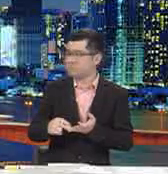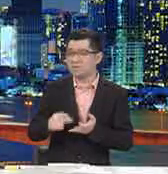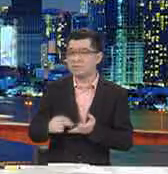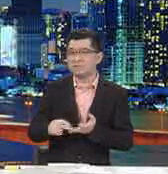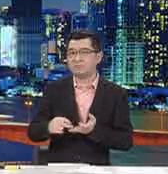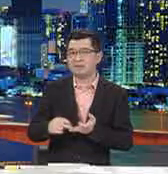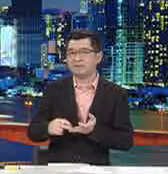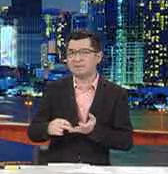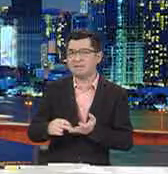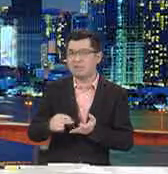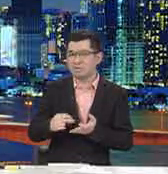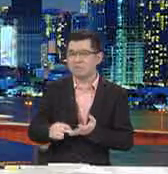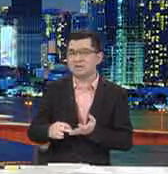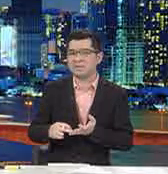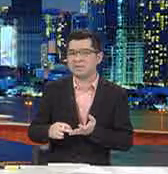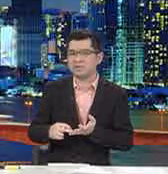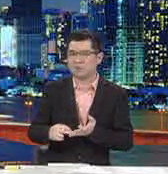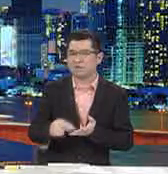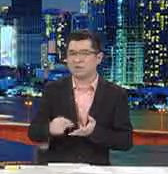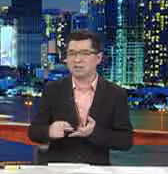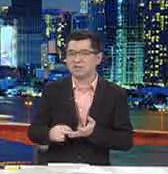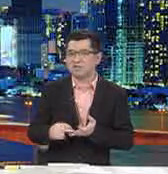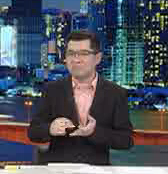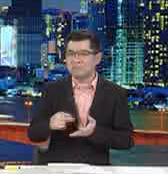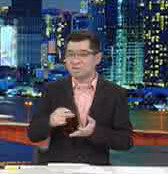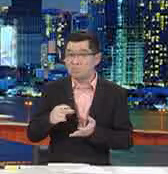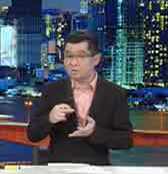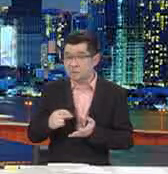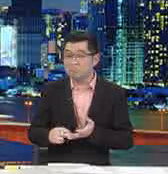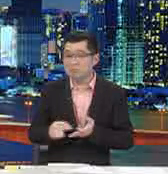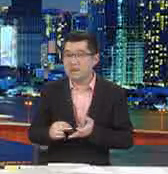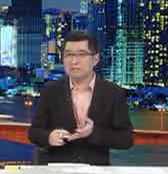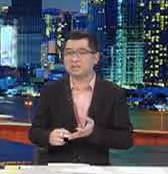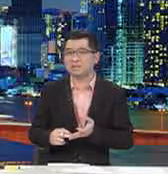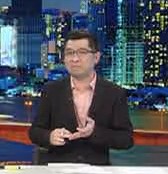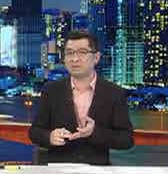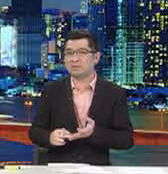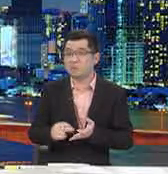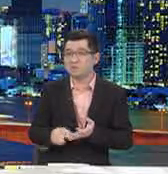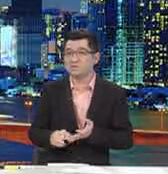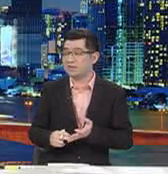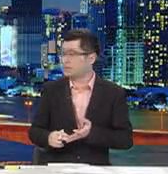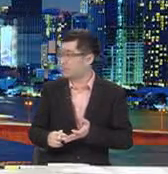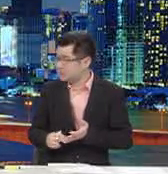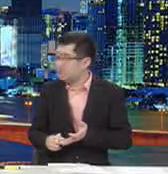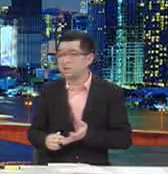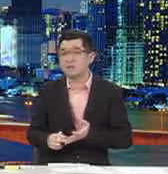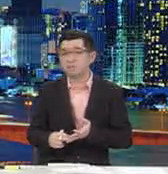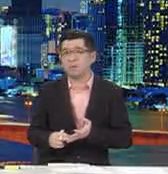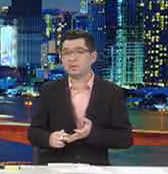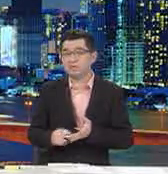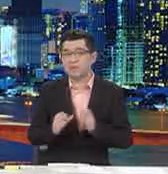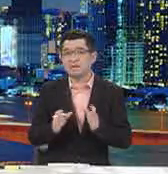เพราะฉะนั้นเนี่ยถ้าเกิดว่ายังไม่ได้นายกตอนนั้นไม่ได้ครม.ตอนนั้นเนี่ยมันจะส่งผลกระทบมากๆเลยกับเรื่องของวงจรเศรษฐกิจในประเทศ